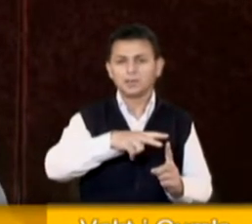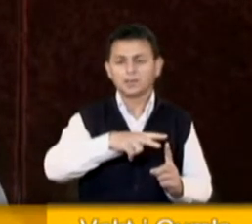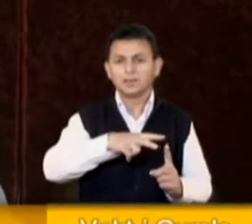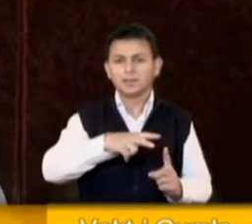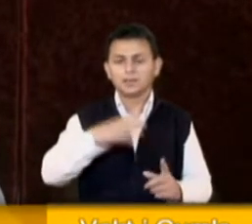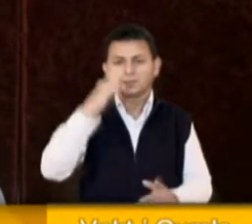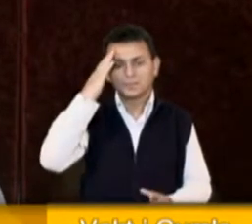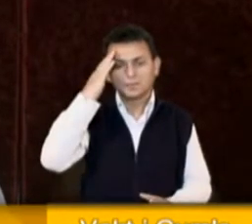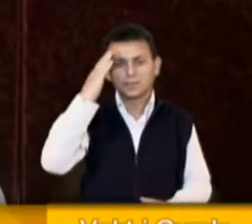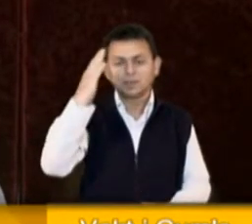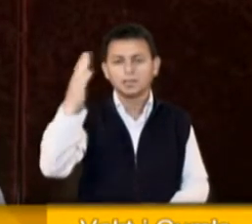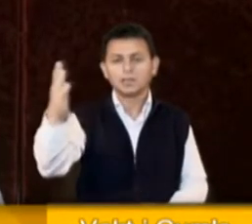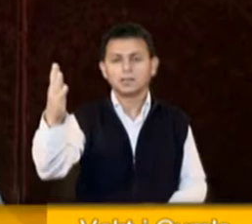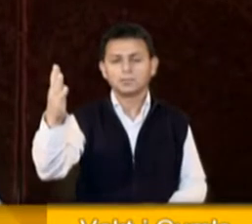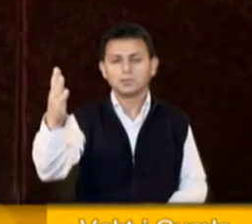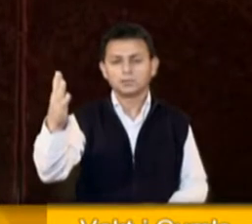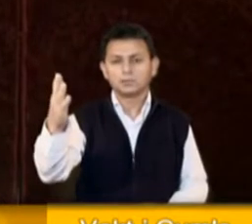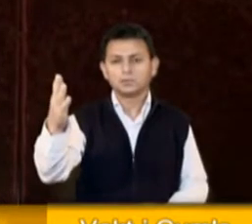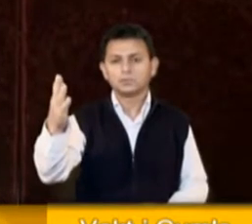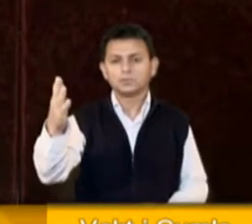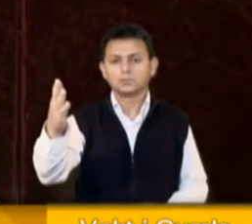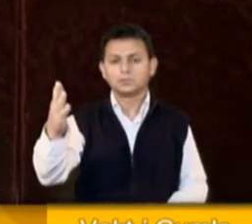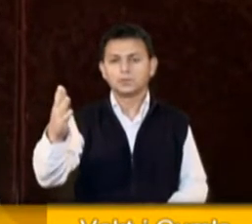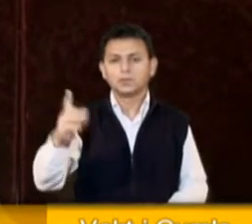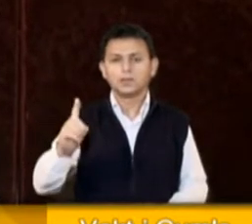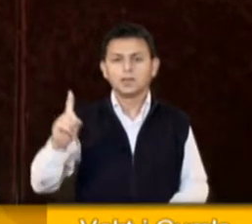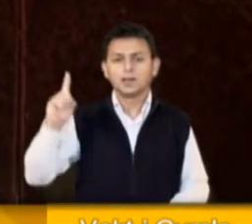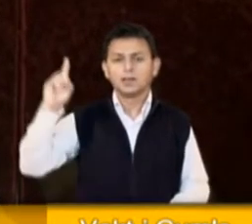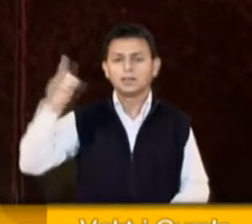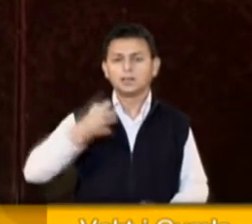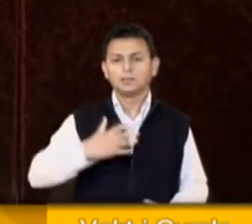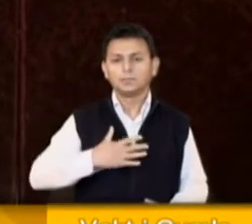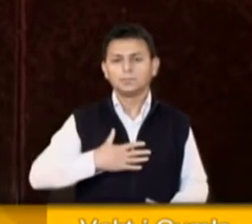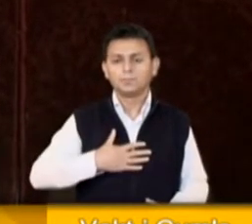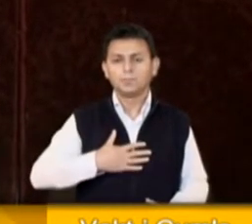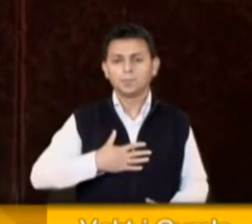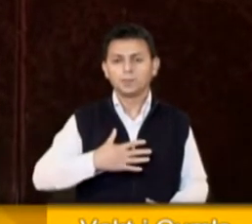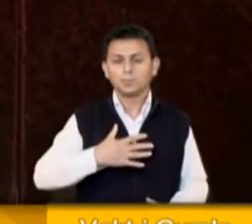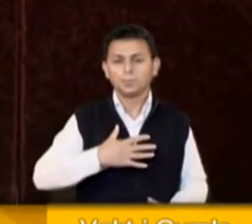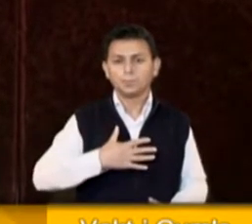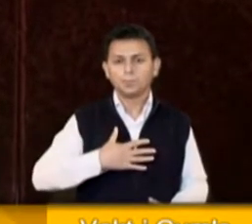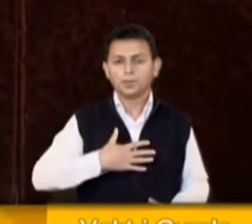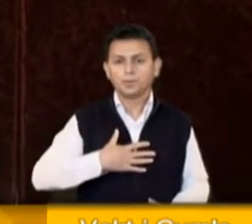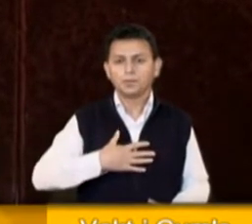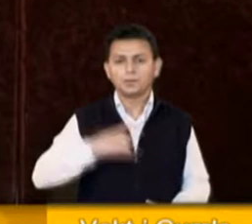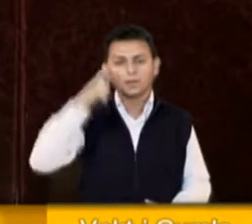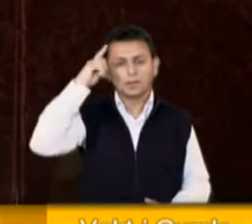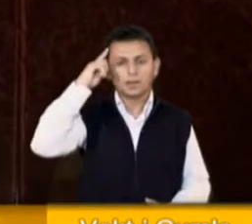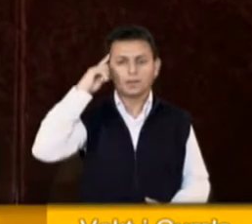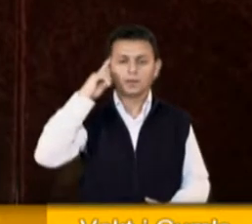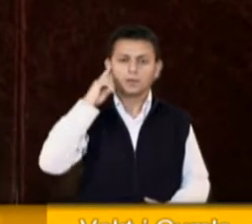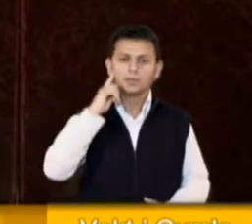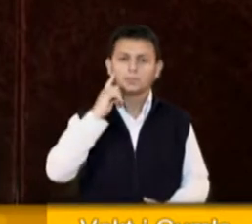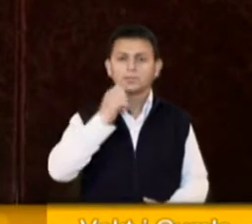Sallu ala tabibi kulubina ve kurrati ayunina Muhammed. Rabbi şrah li sadri ve yessir